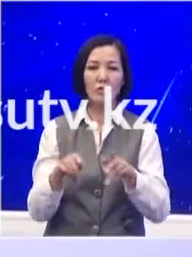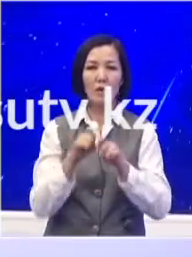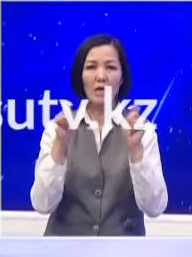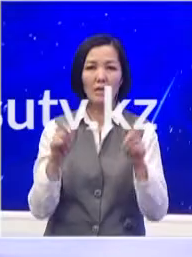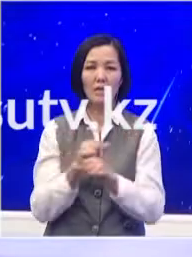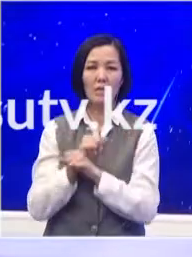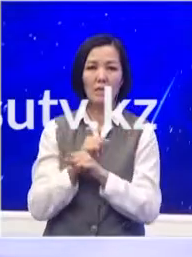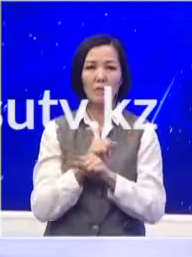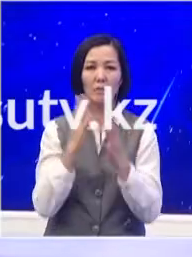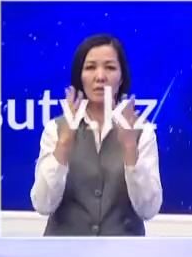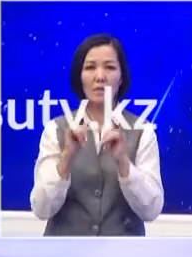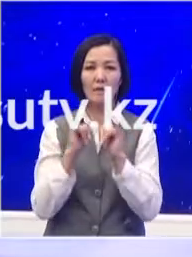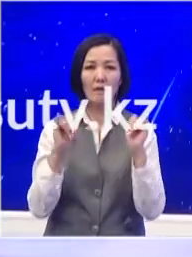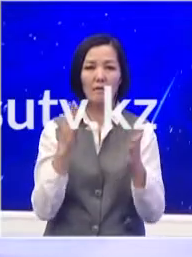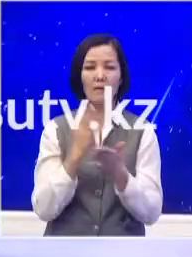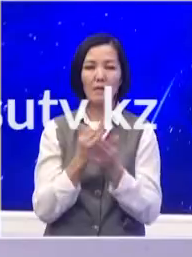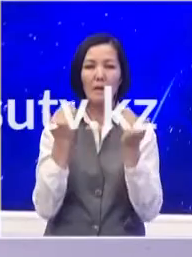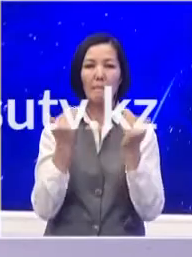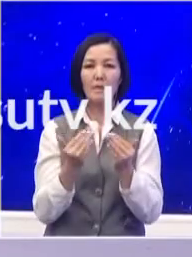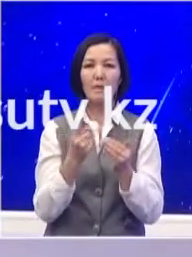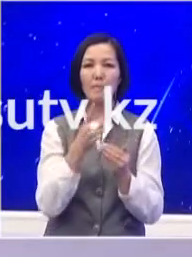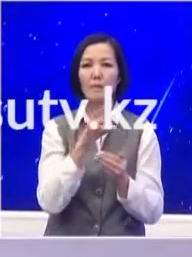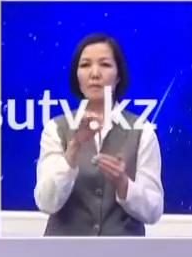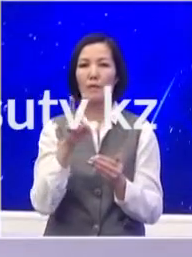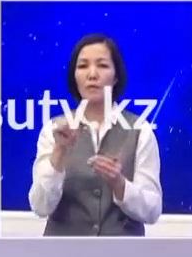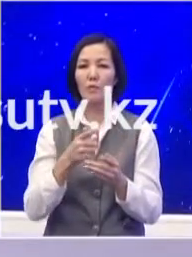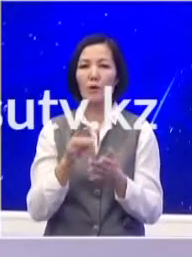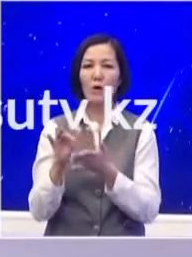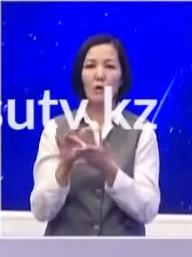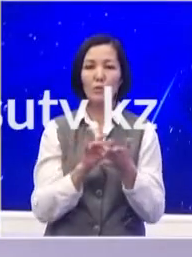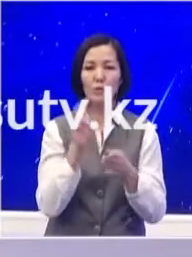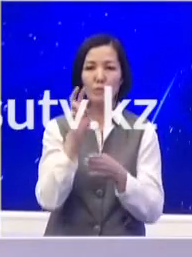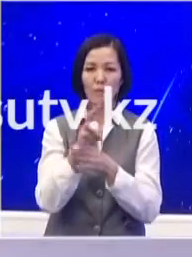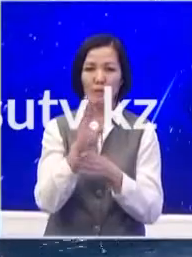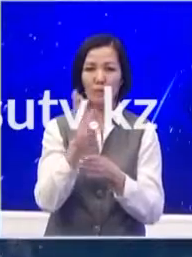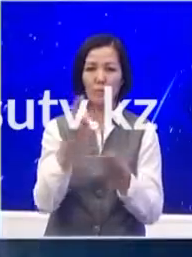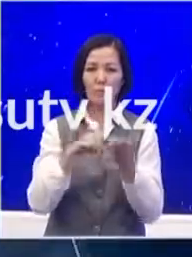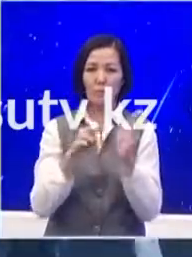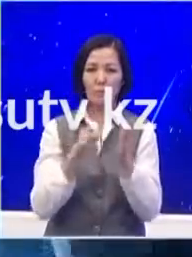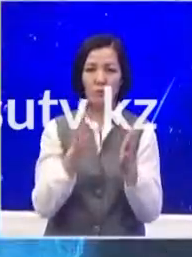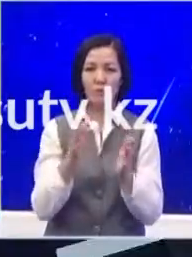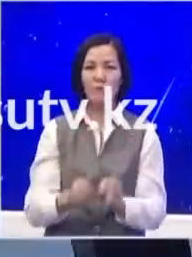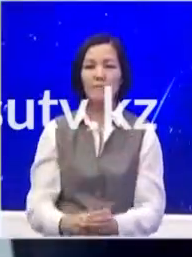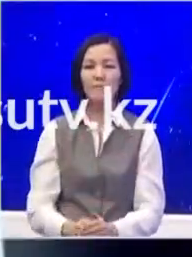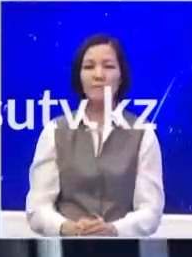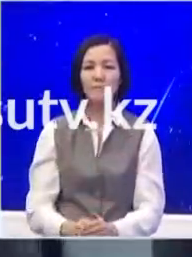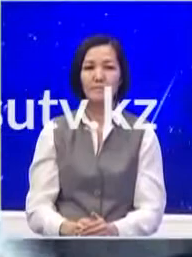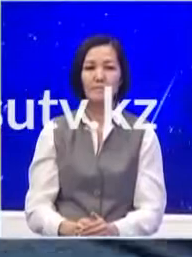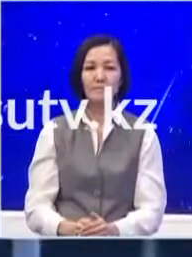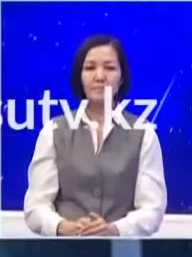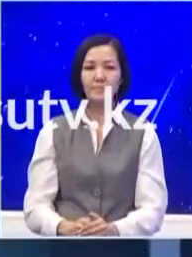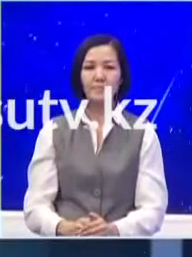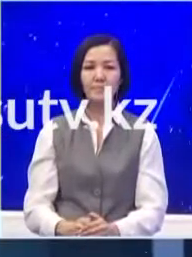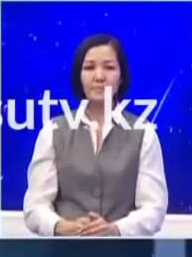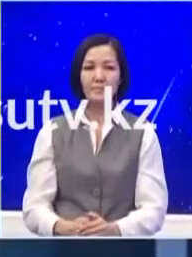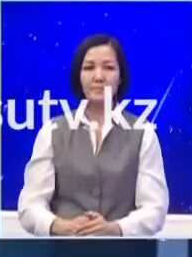саны артпақ. Айта кетейік, биыл ауданға 1 миллионға тарта турист келеді деп күтілуде. Амина Құдайберген, Абылай Құттықбай,